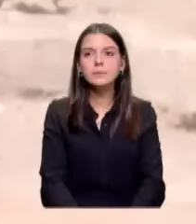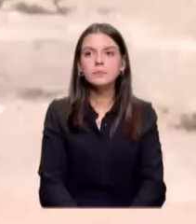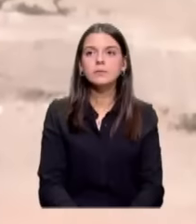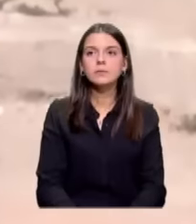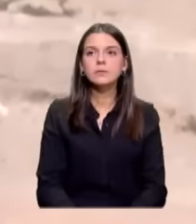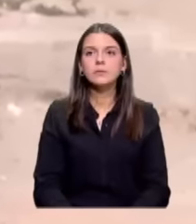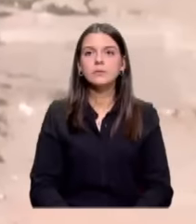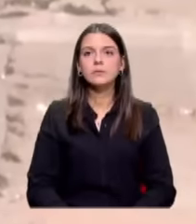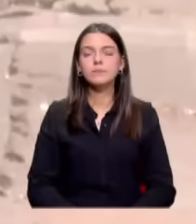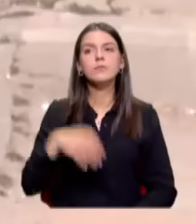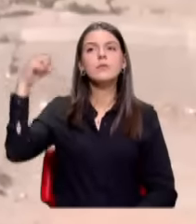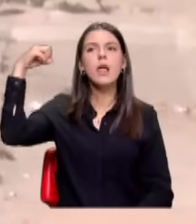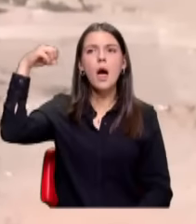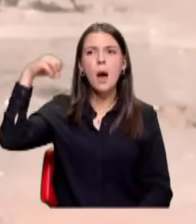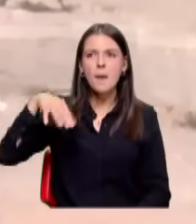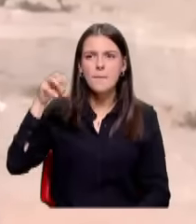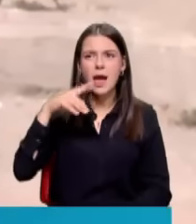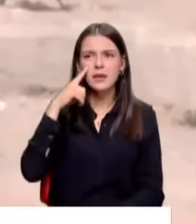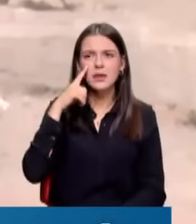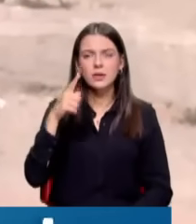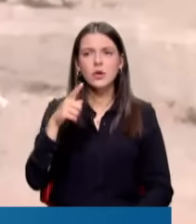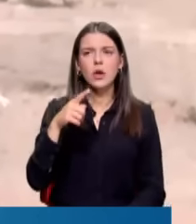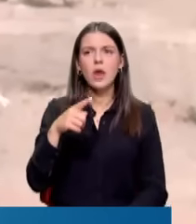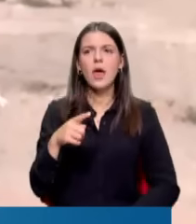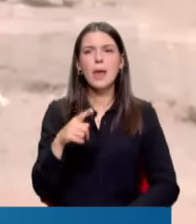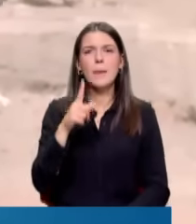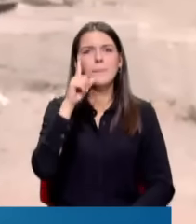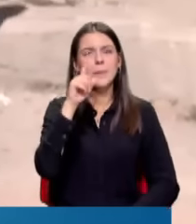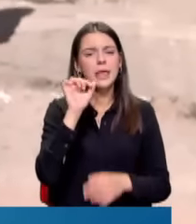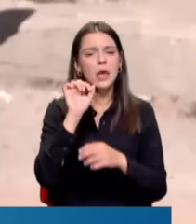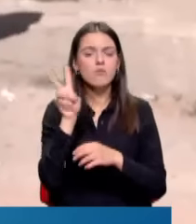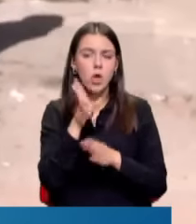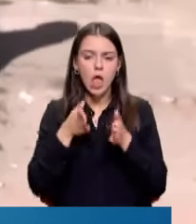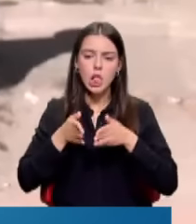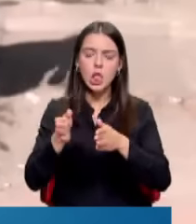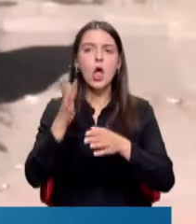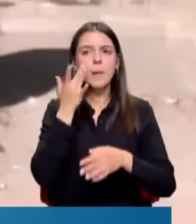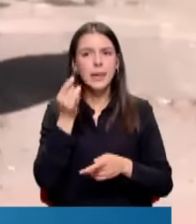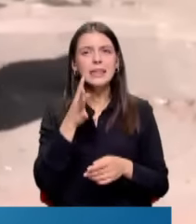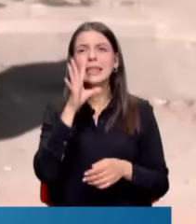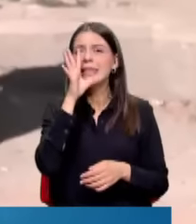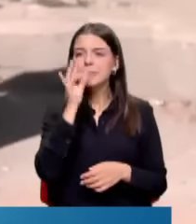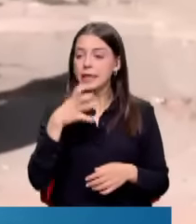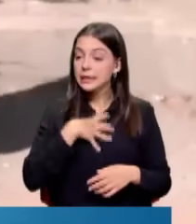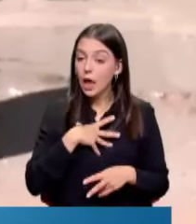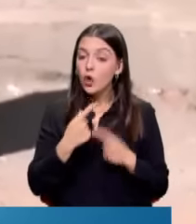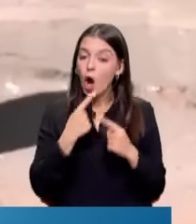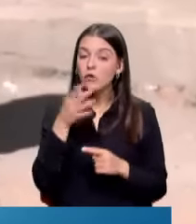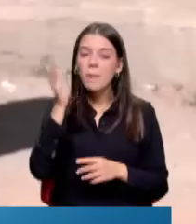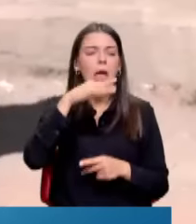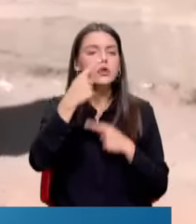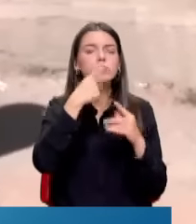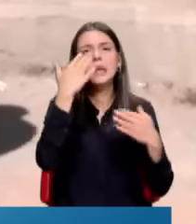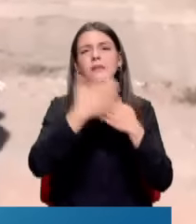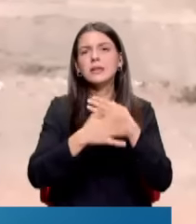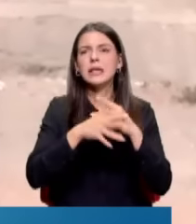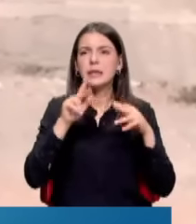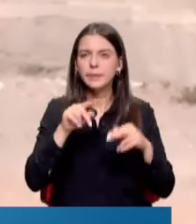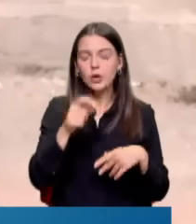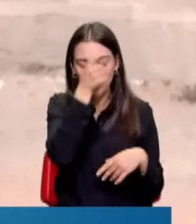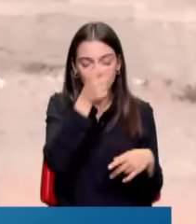Adalet ve Kalkınma Partisi genel bir tarz belirlemiş durumda. Kendisi dışında kimseyi konuşturmak istemiyor. Ülkenin